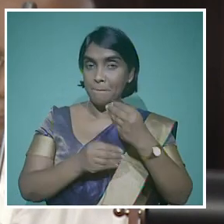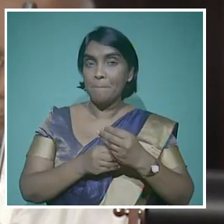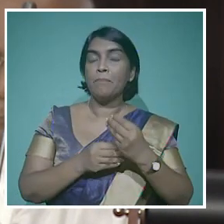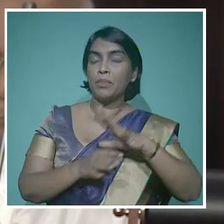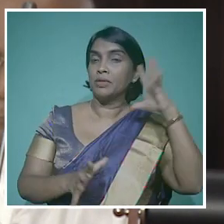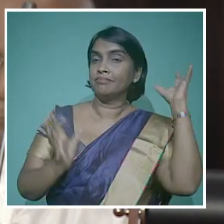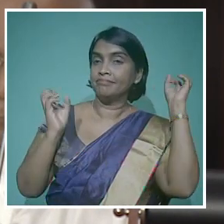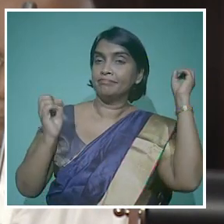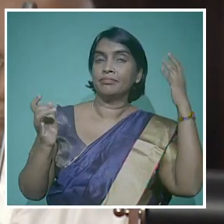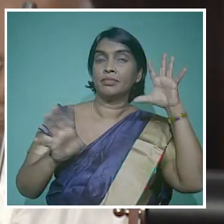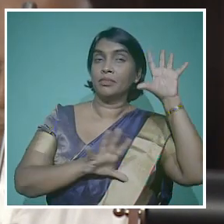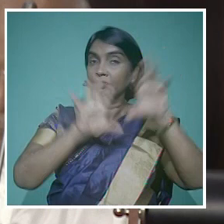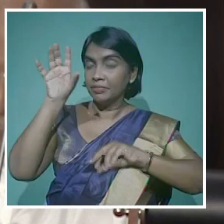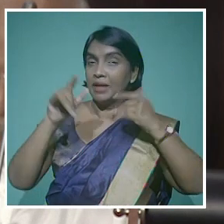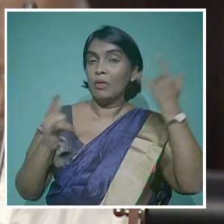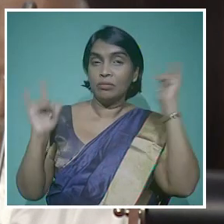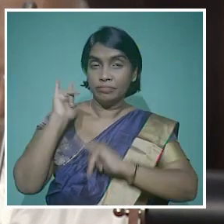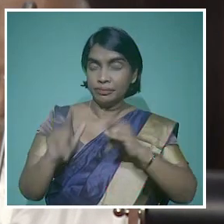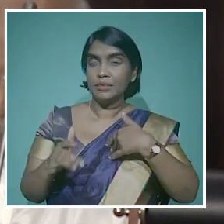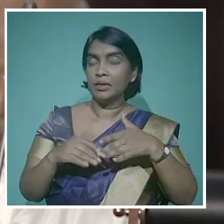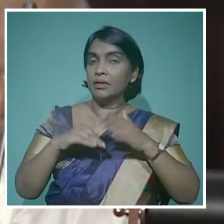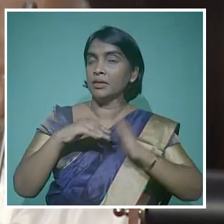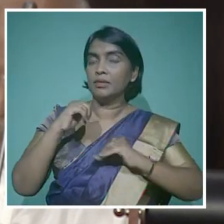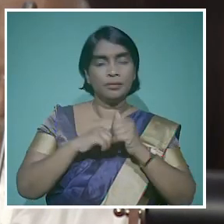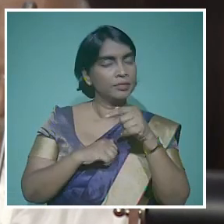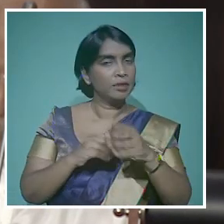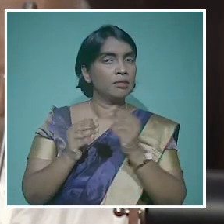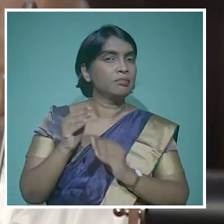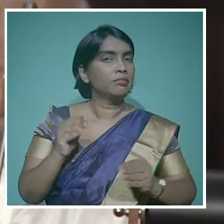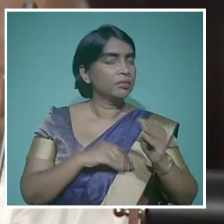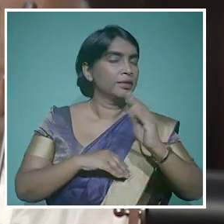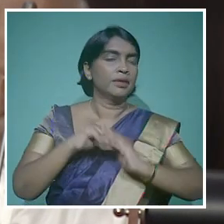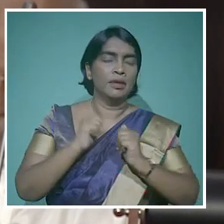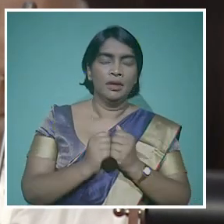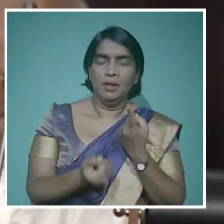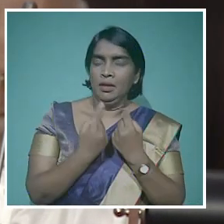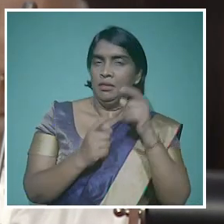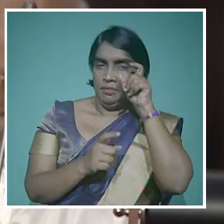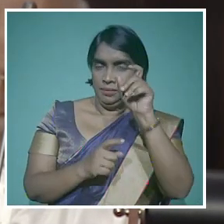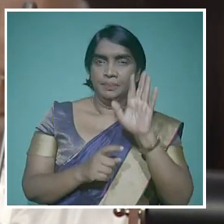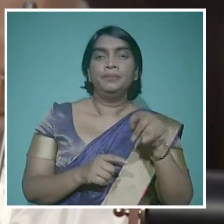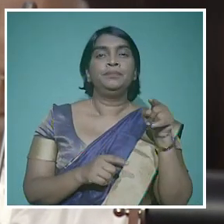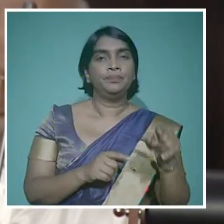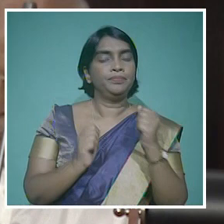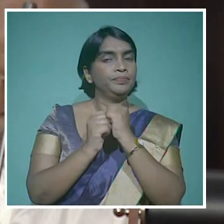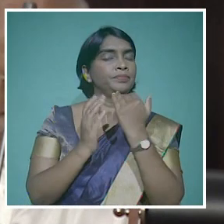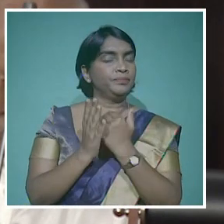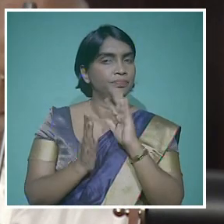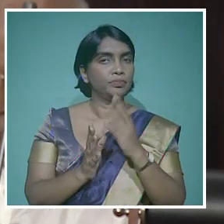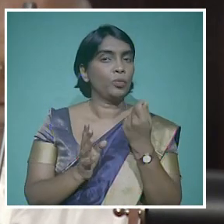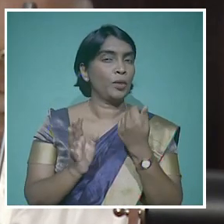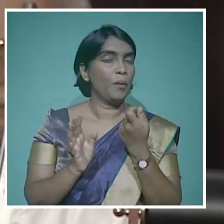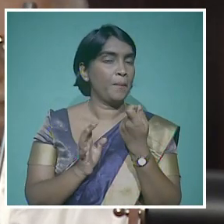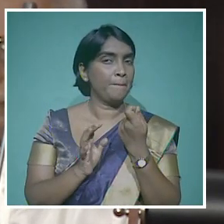කර ගැනීමට දැනට පවතින ක්‍රමවේදය සඳහා විකල්ප යාන්ත්‍රෙන්ද විමසා බැලිය යුතුයි. මේ වැඩසටහන් සඳහා